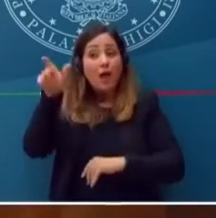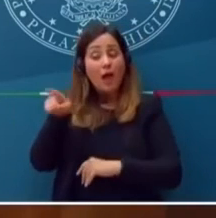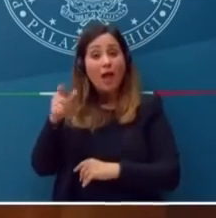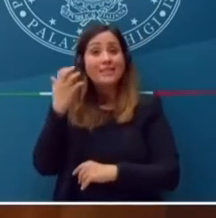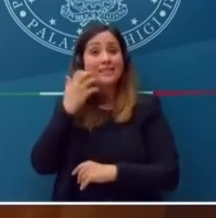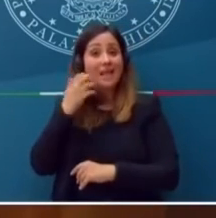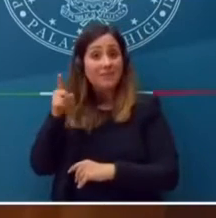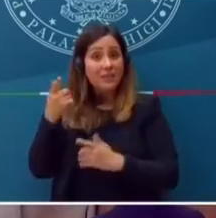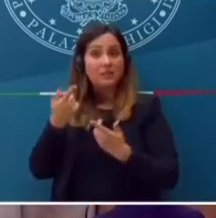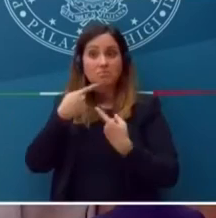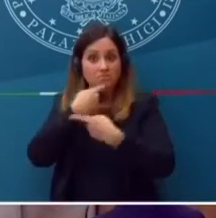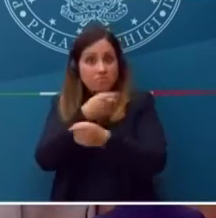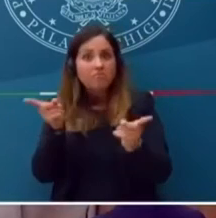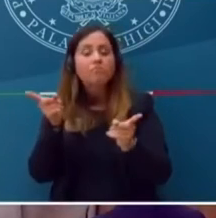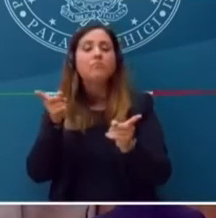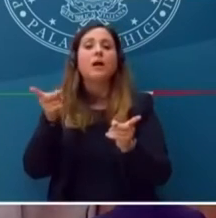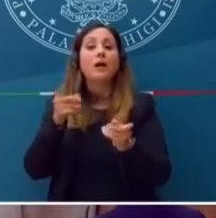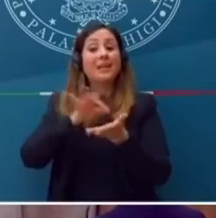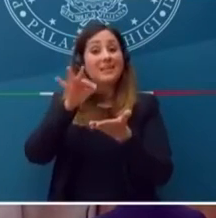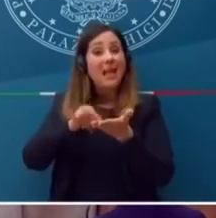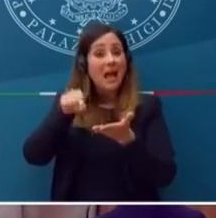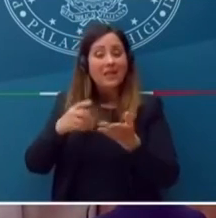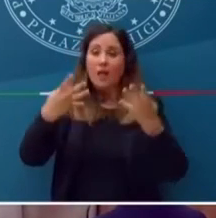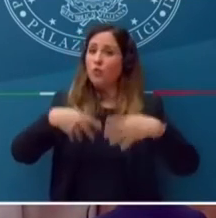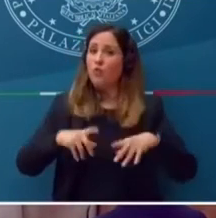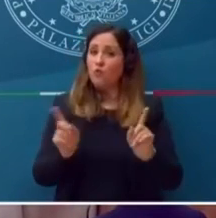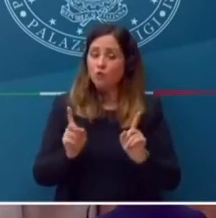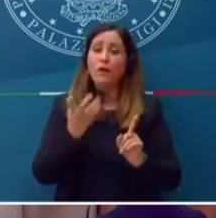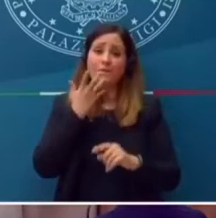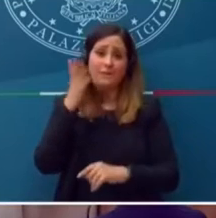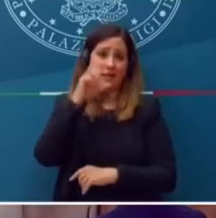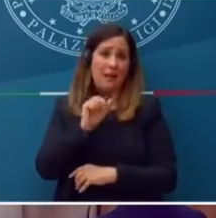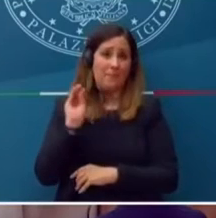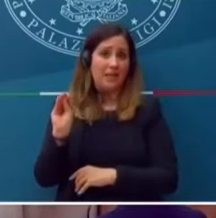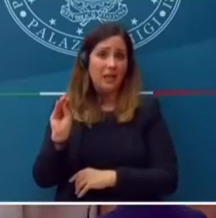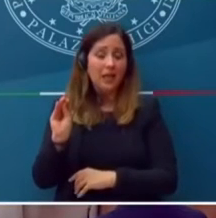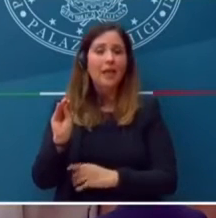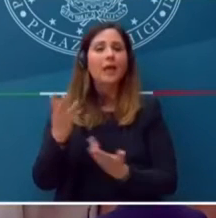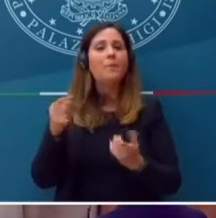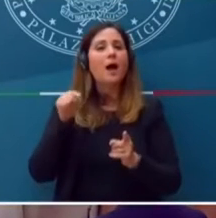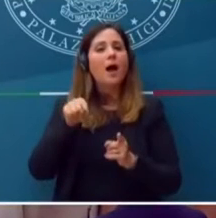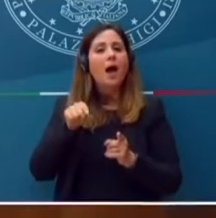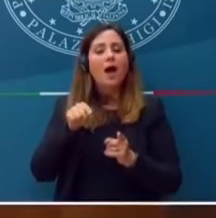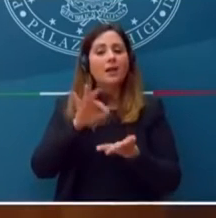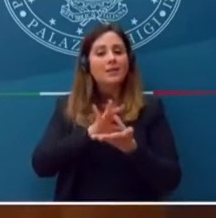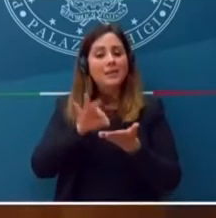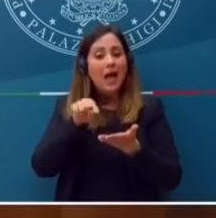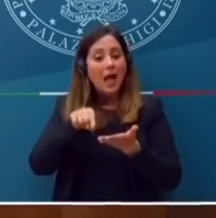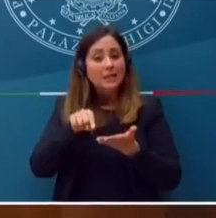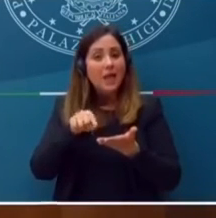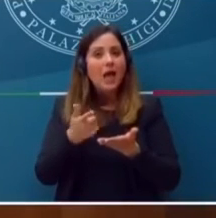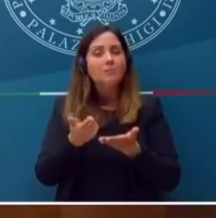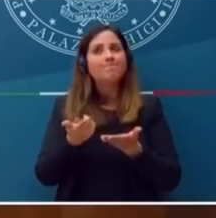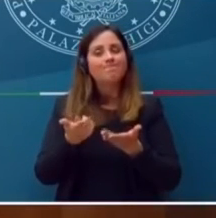è una data che non regge più, e però se questo non rischia come dire, poi di creare ancora una volta un modello